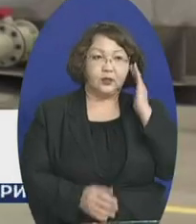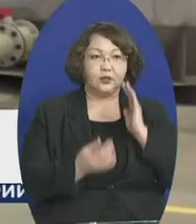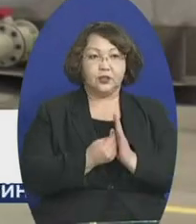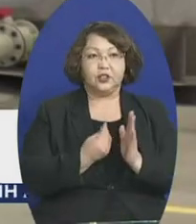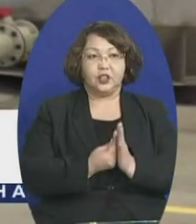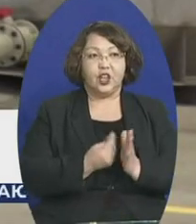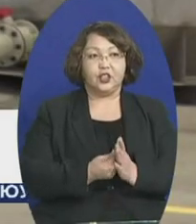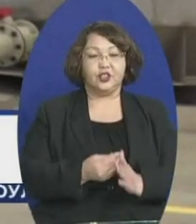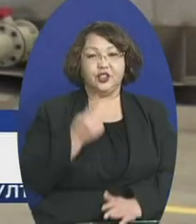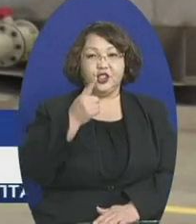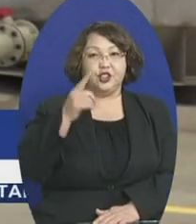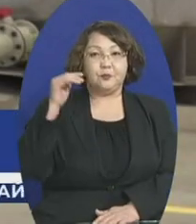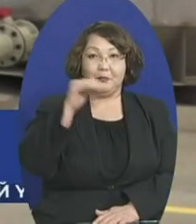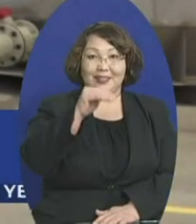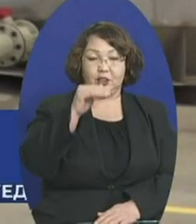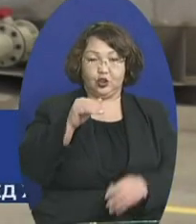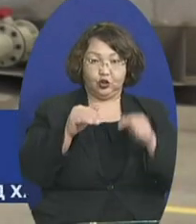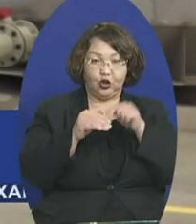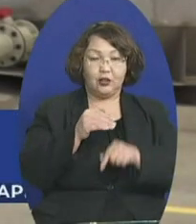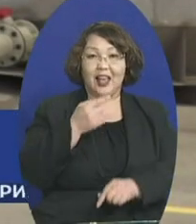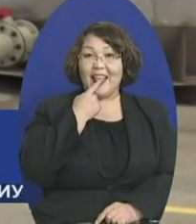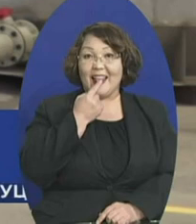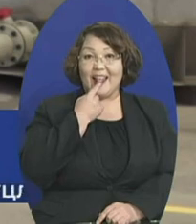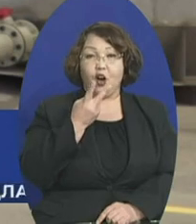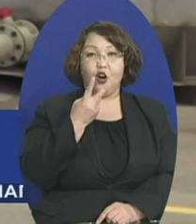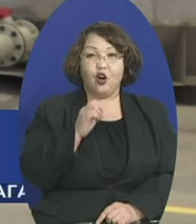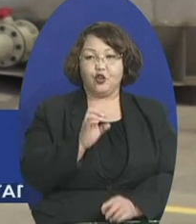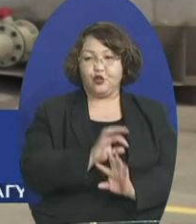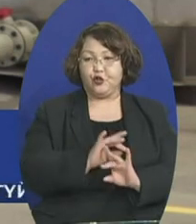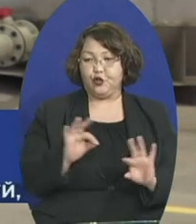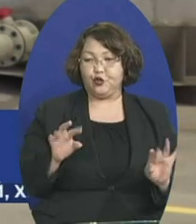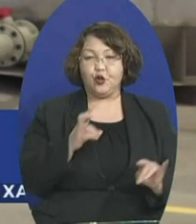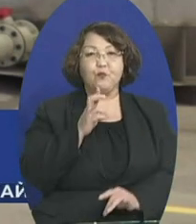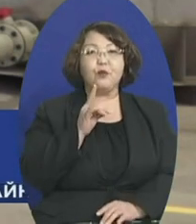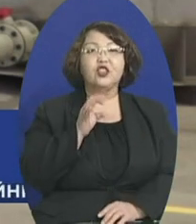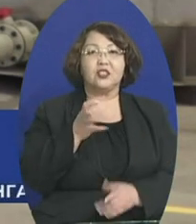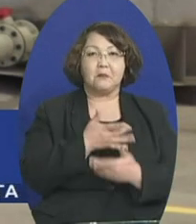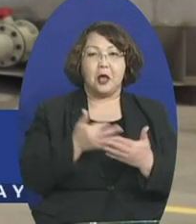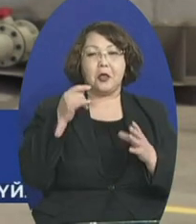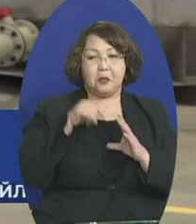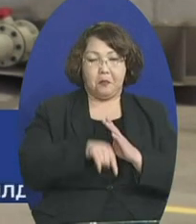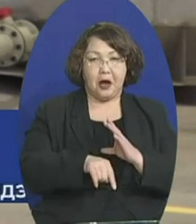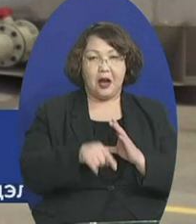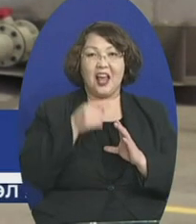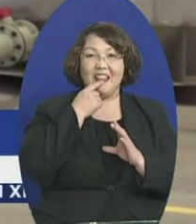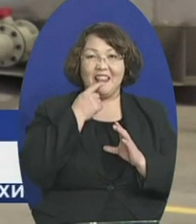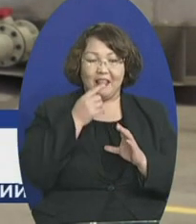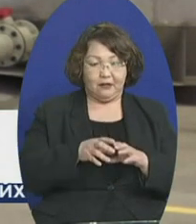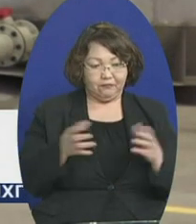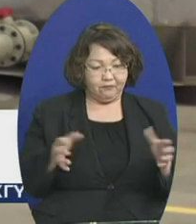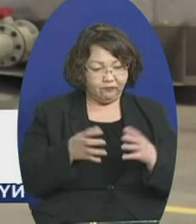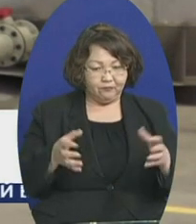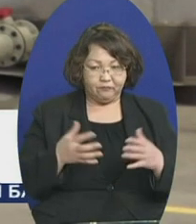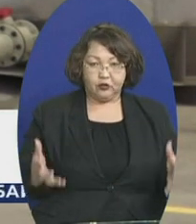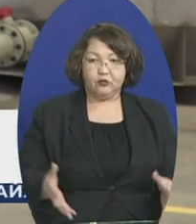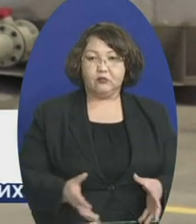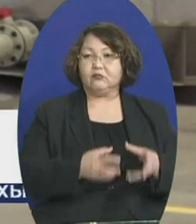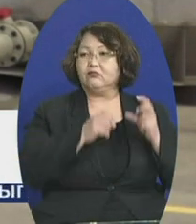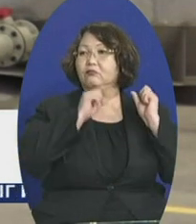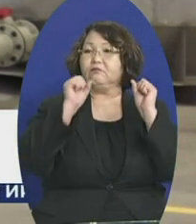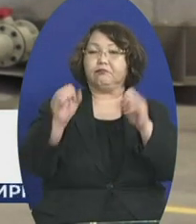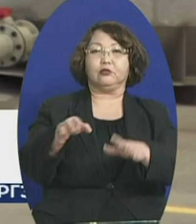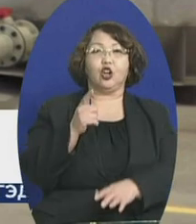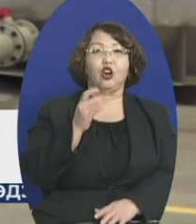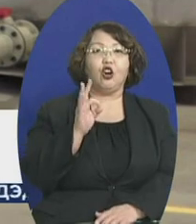Жишээлбэл нэг автомашины батарейд 20 гаруй төрлийн бодис агуулагддаг. Тэрхүү одоо батарейг задлан хогийн цэгтэр хайсан тохиолдолд байгаль